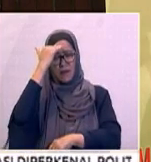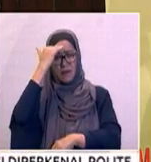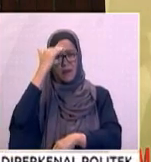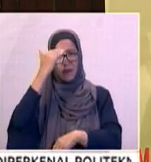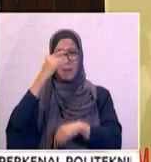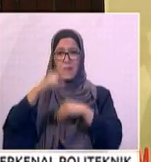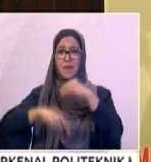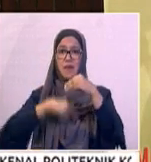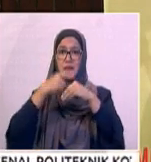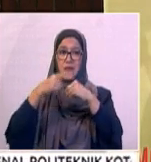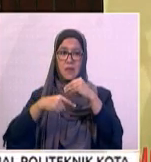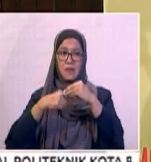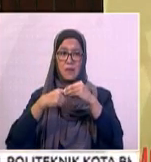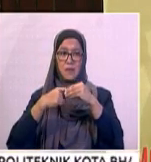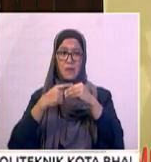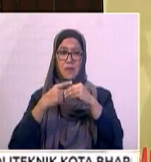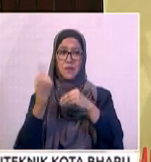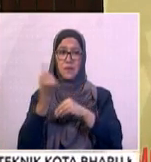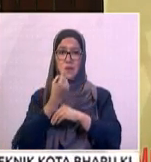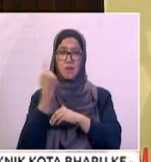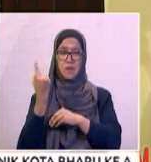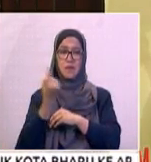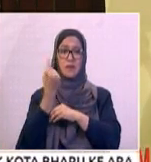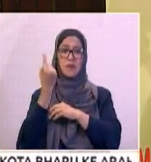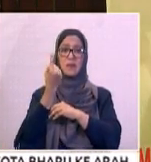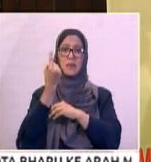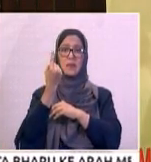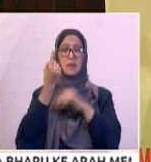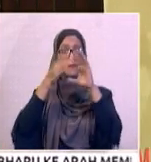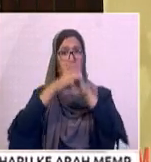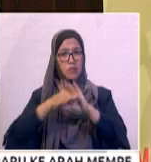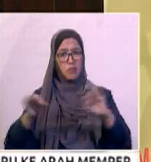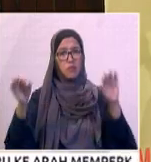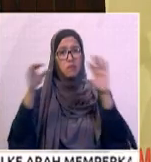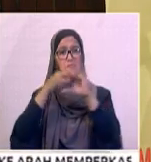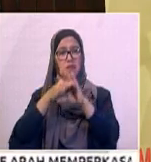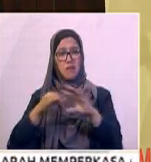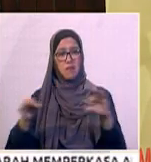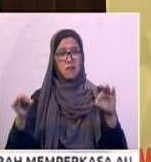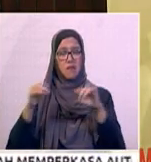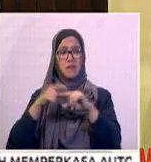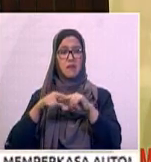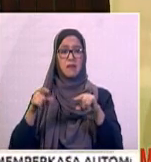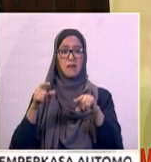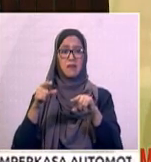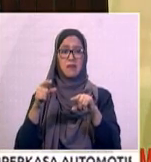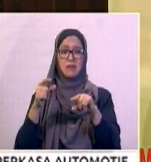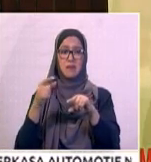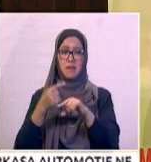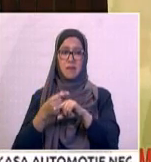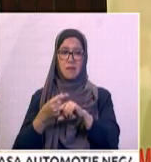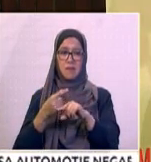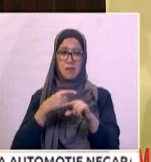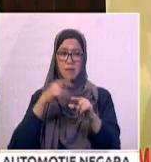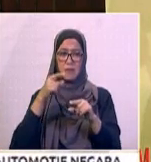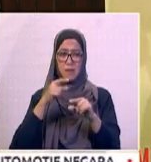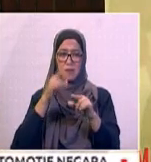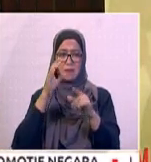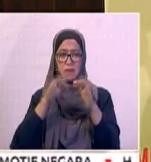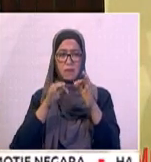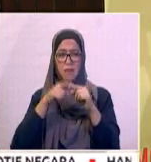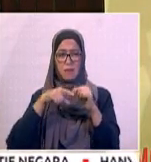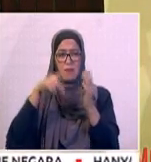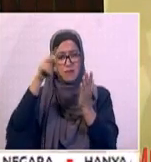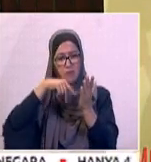tentang sesuatu kisah dalam tempoh masa yang singkat. Barangkali pasti